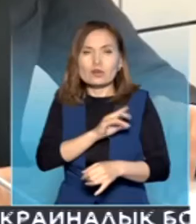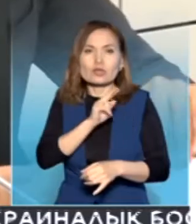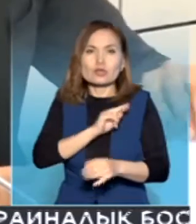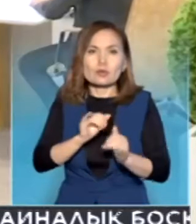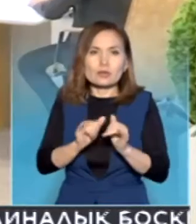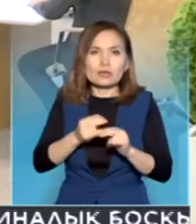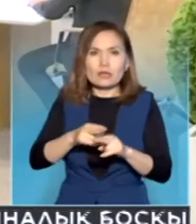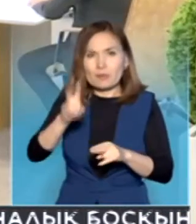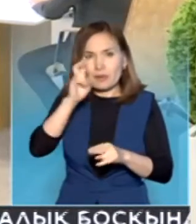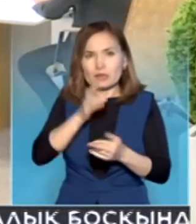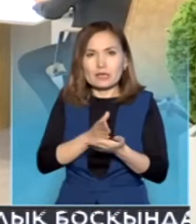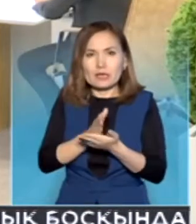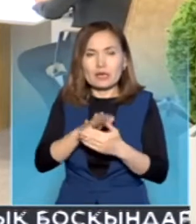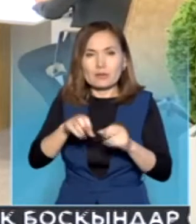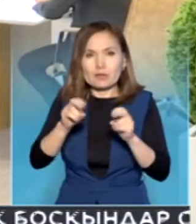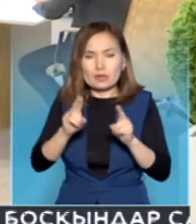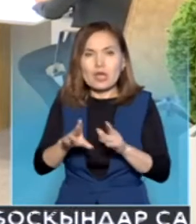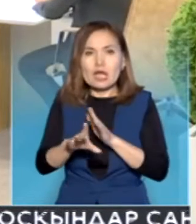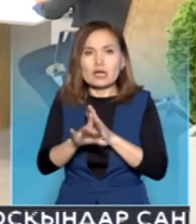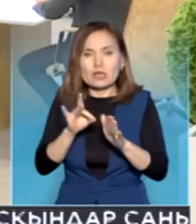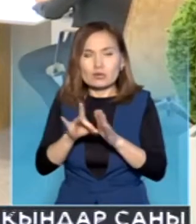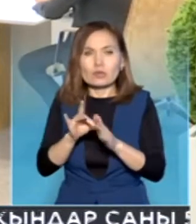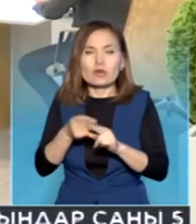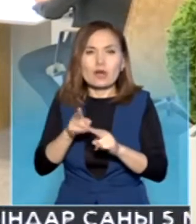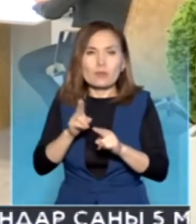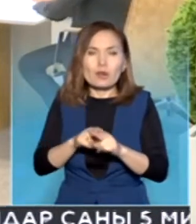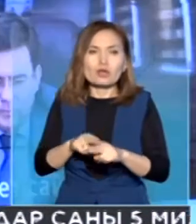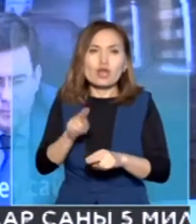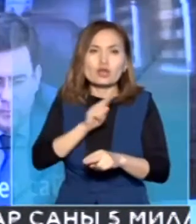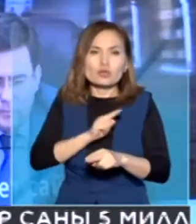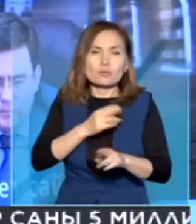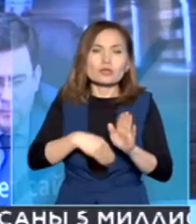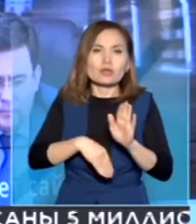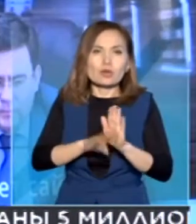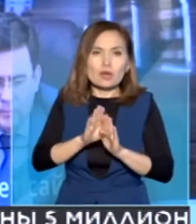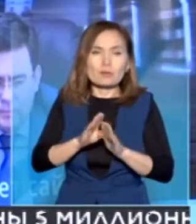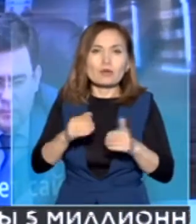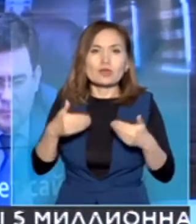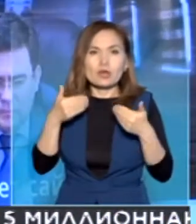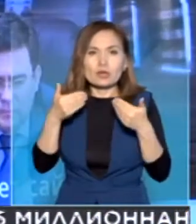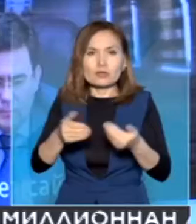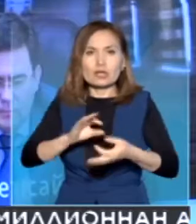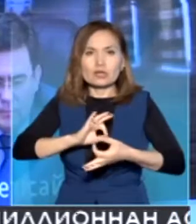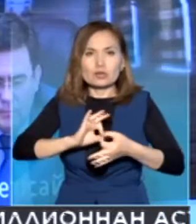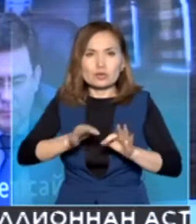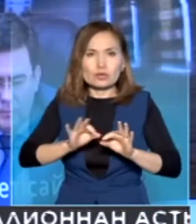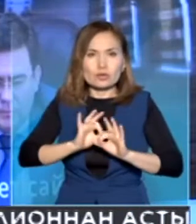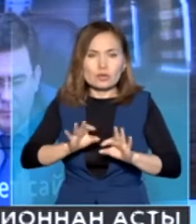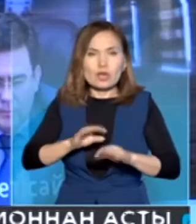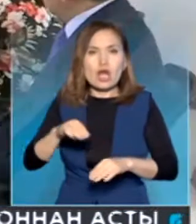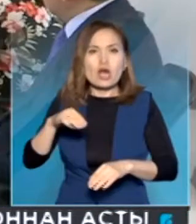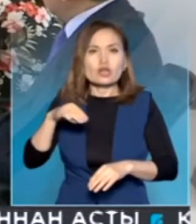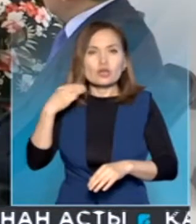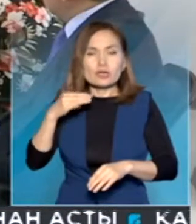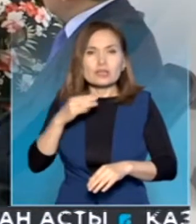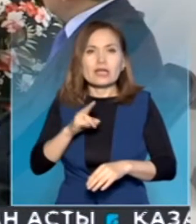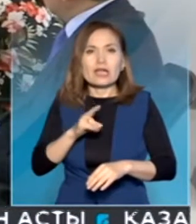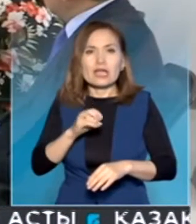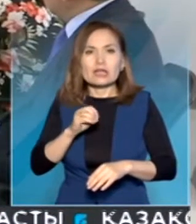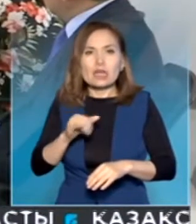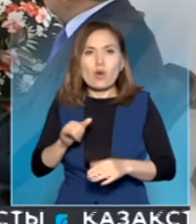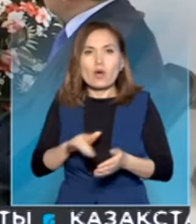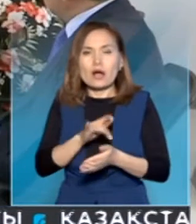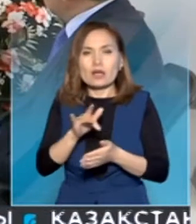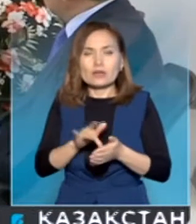тартты. Мемлекеттік қызметке іріктеуді жеңілдету бойынша жасалып жатқан бірқатар ұсыныстарға тоқталды. Сондай-ақ Түркістан мен Кентау қалаларында